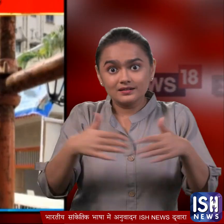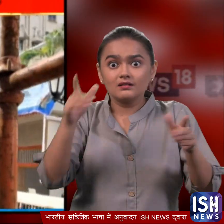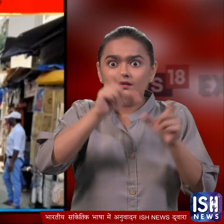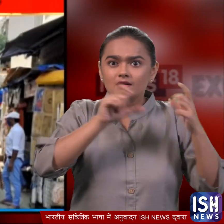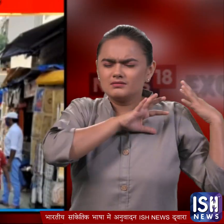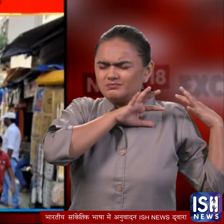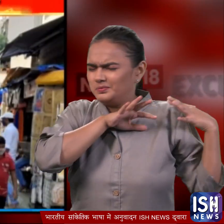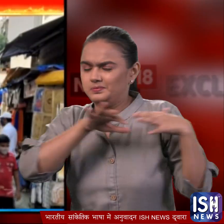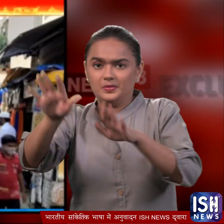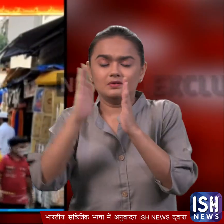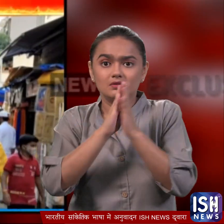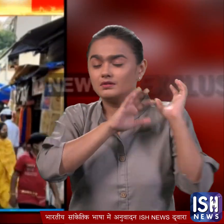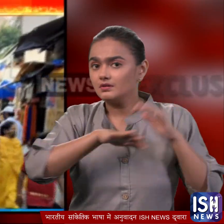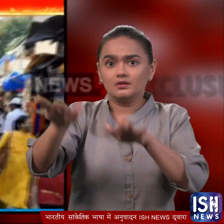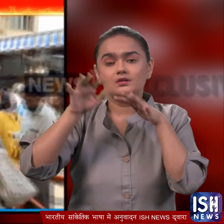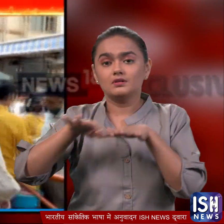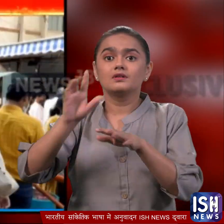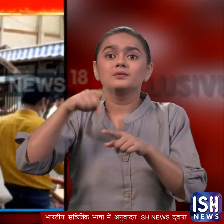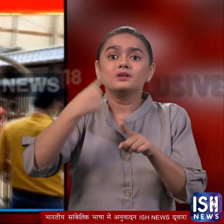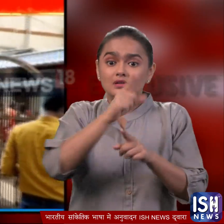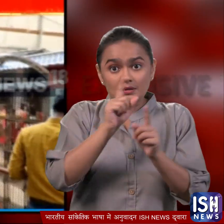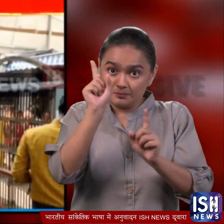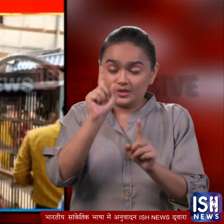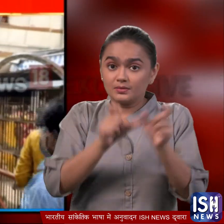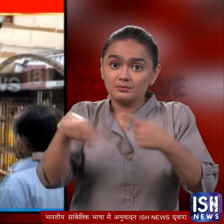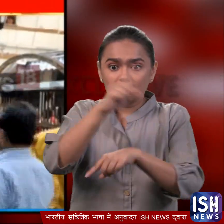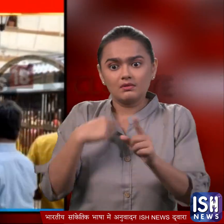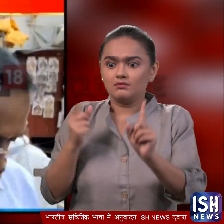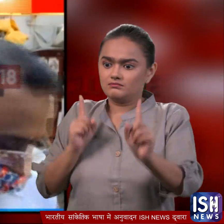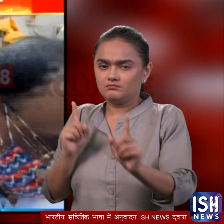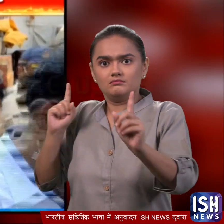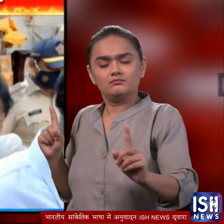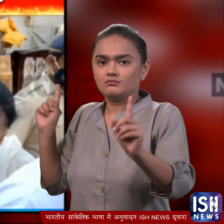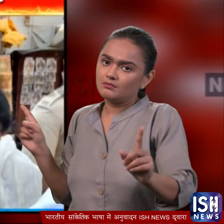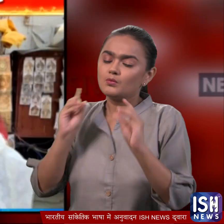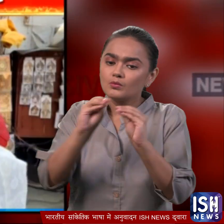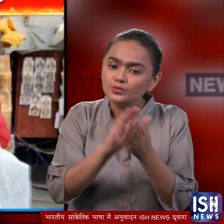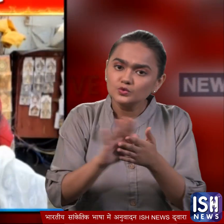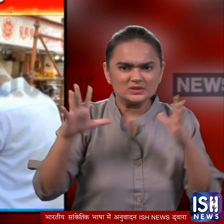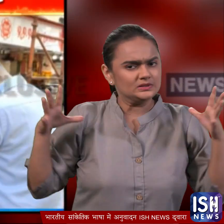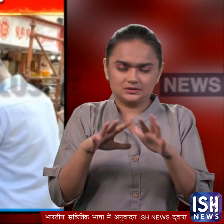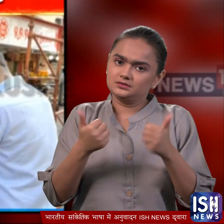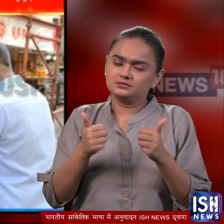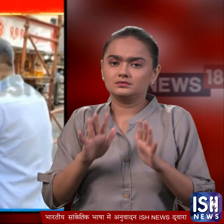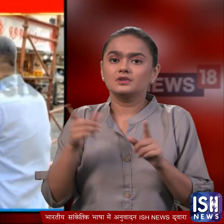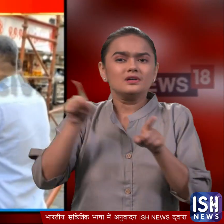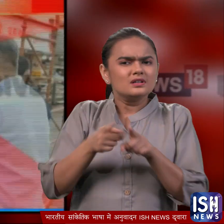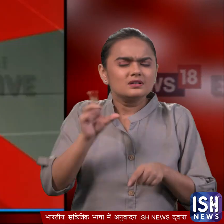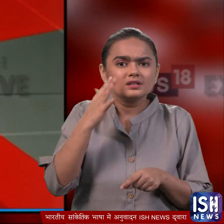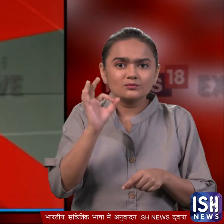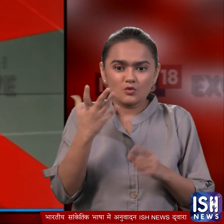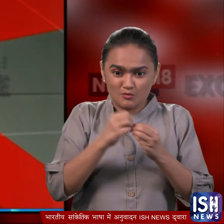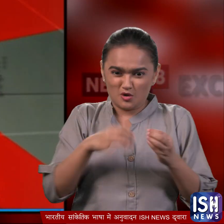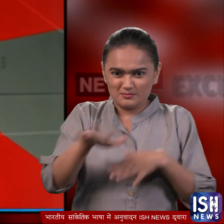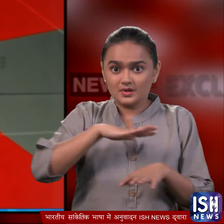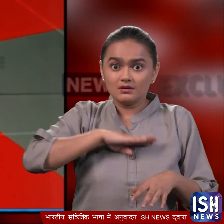खुले मंदिरों में दर्शन के लिए लोगों की भीड़ उमड़ पड़ी। वहां मौजूद लोगों ने भी आपसी दूरी और कोरोना नियमों का खास ख्याल रखते हुए पूजा पाठ किया।